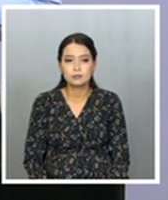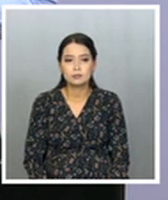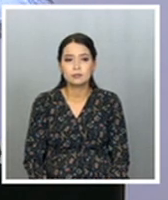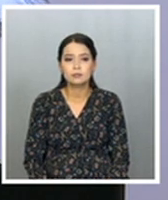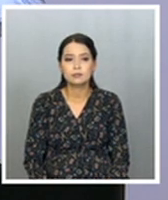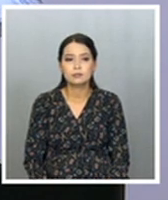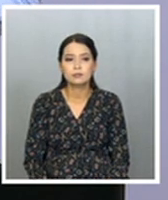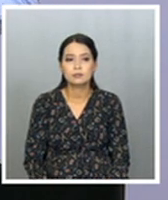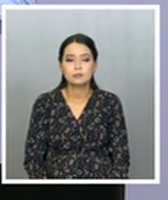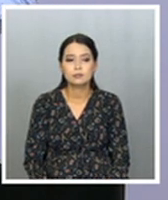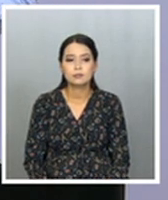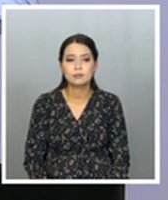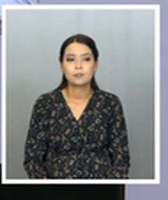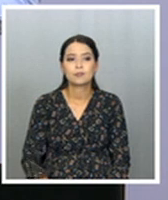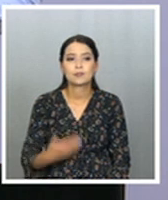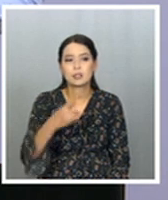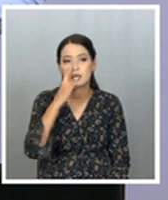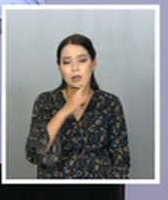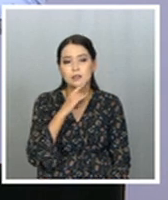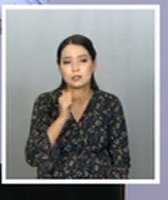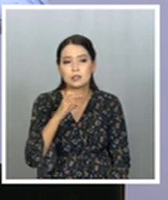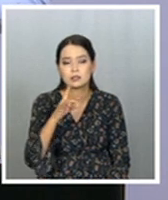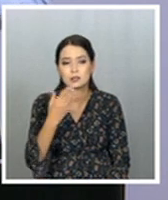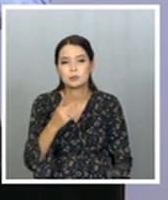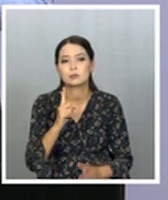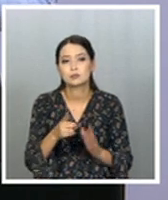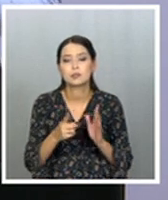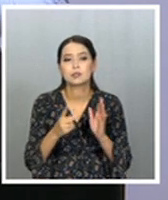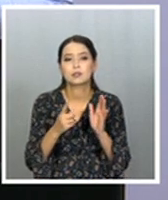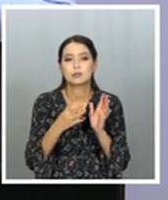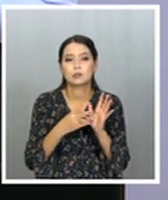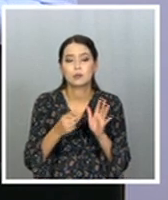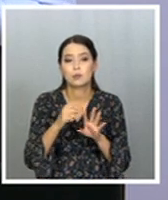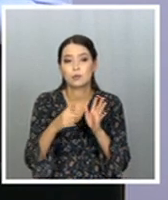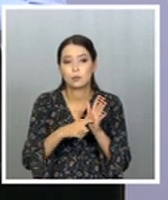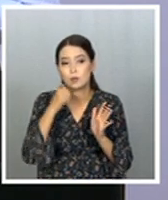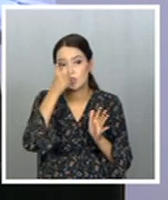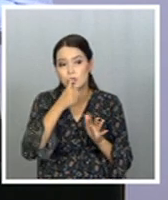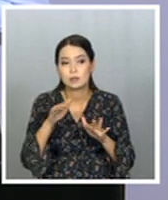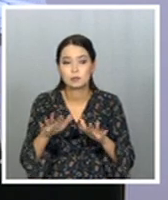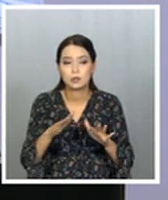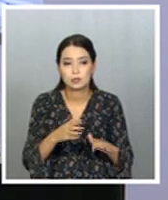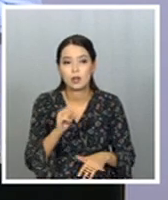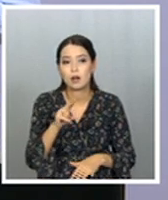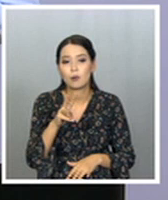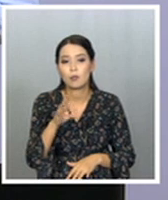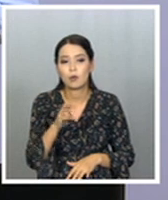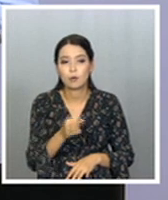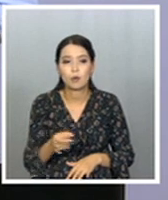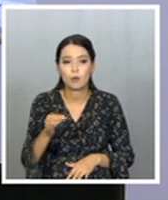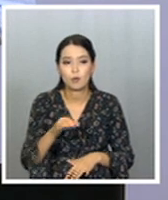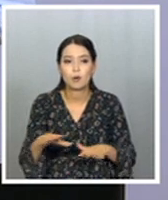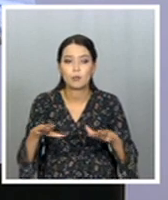Қазақ АКСР-ның жерлеріне 1917 жылғы шекаралық жерлер, яғни Ақмола облысының